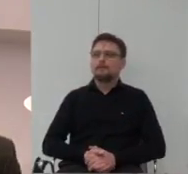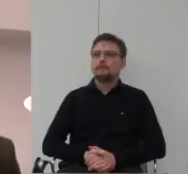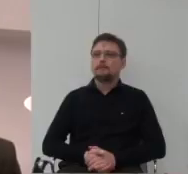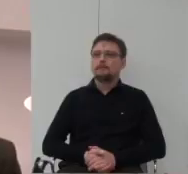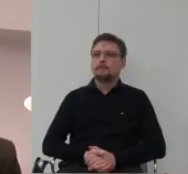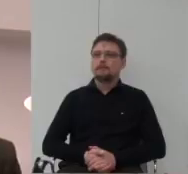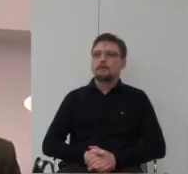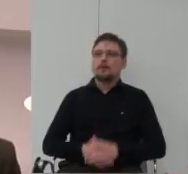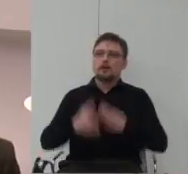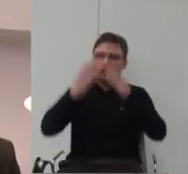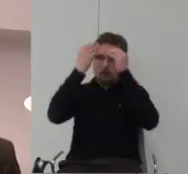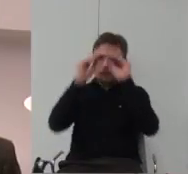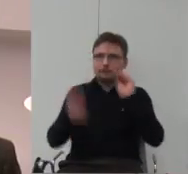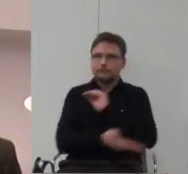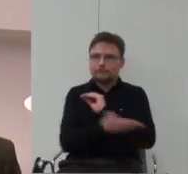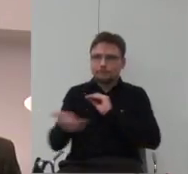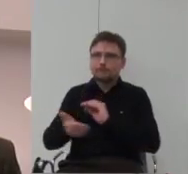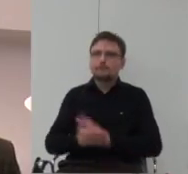Dziękujemy.